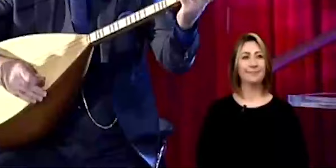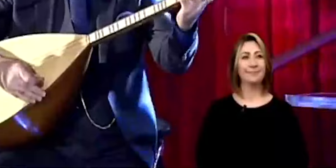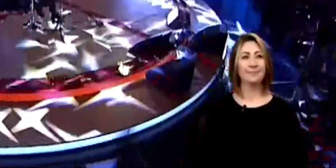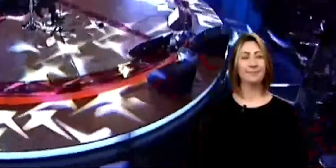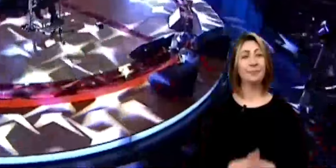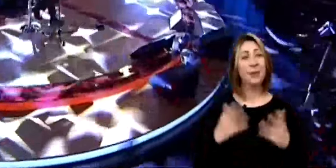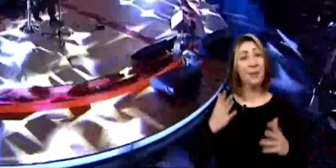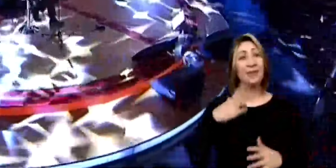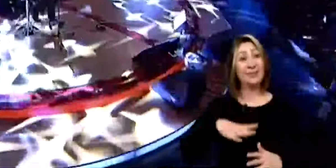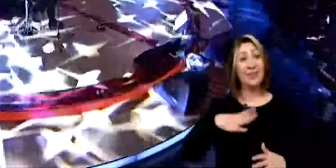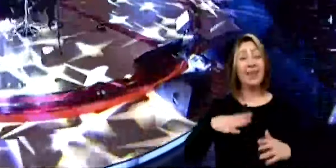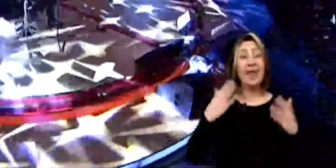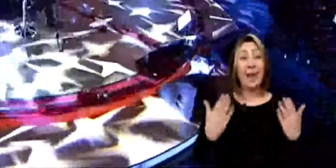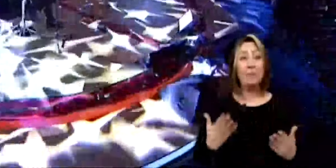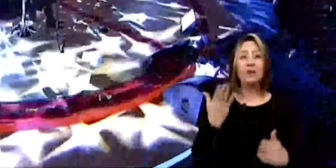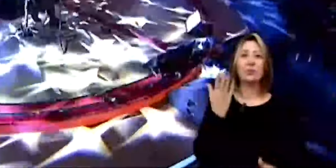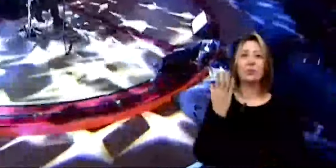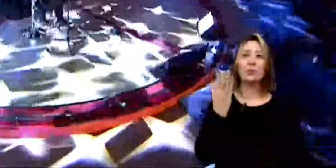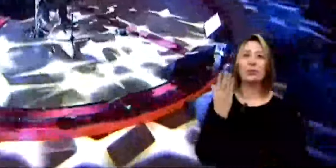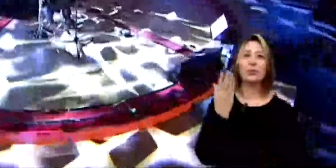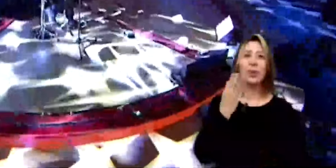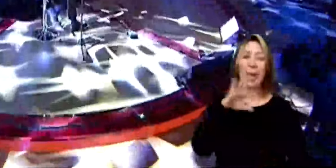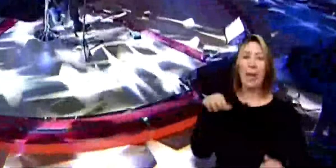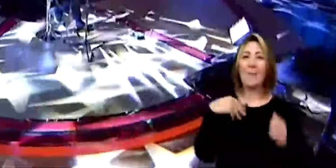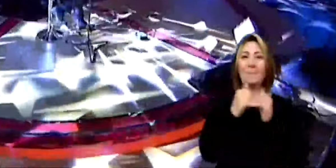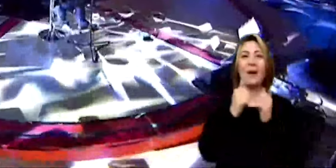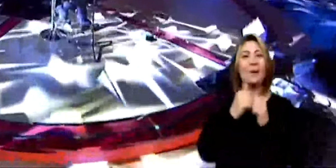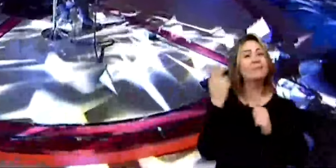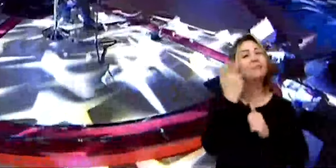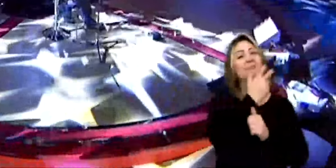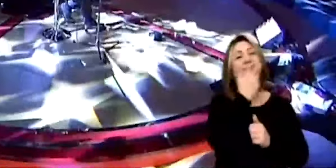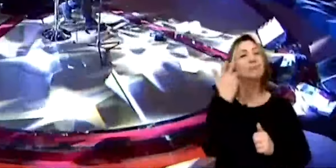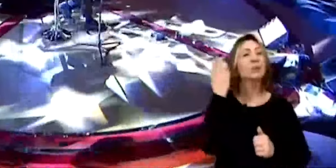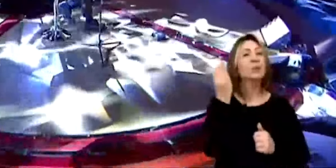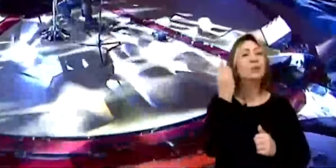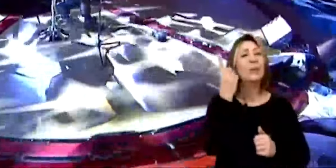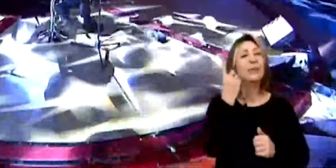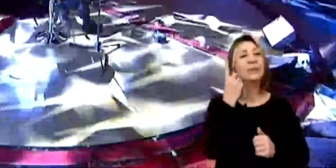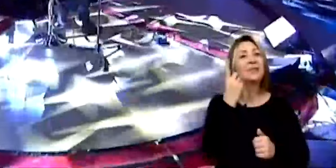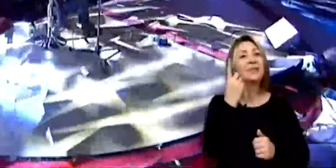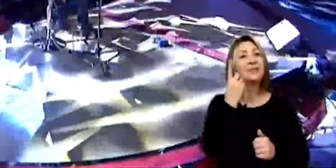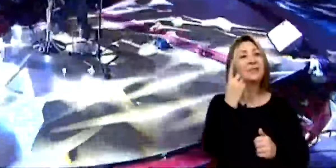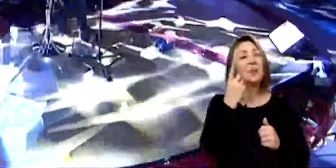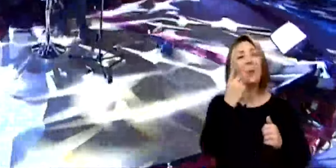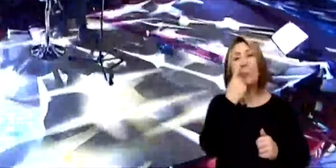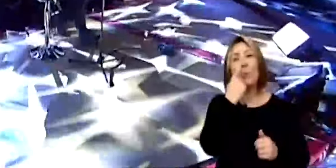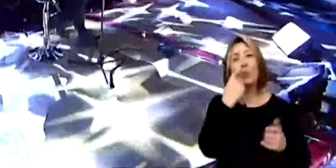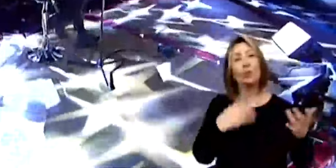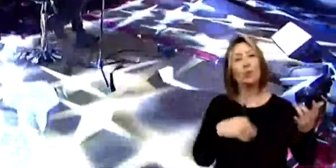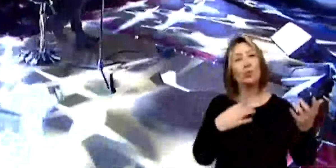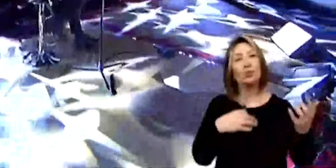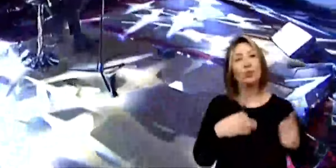O zaman hem istenen hem de çok hep beraber okuyabileceğimiz güzel bir Bolu türküsü.